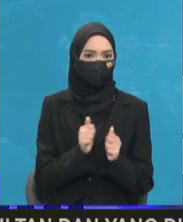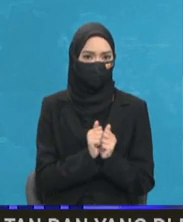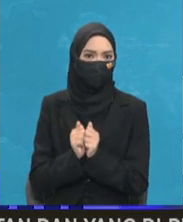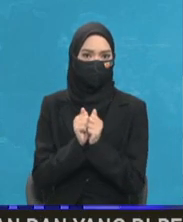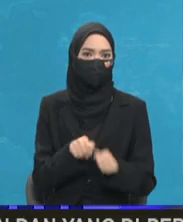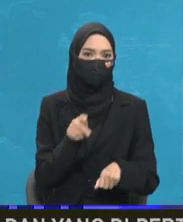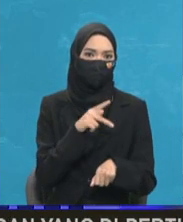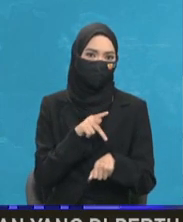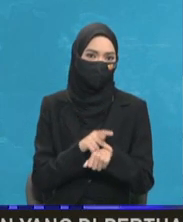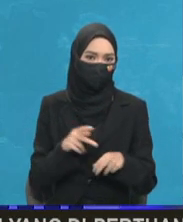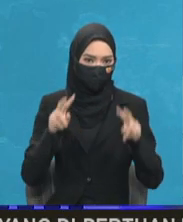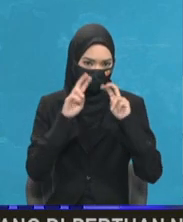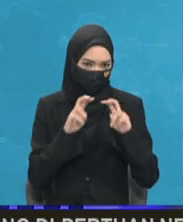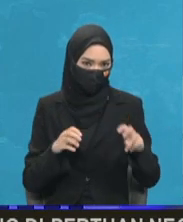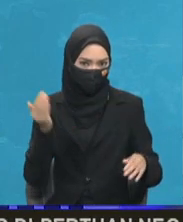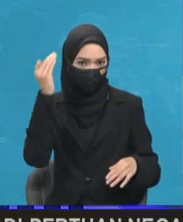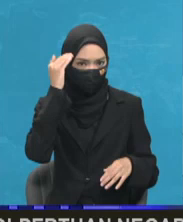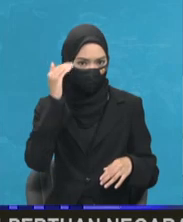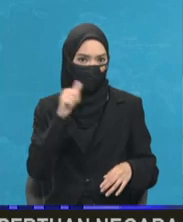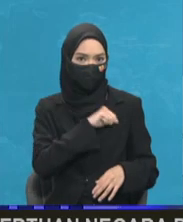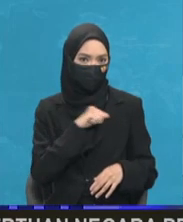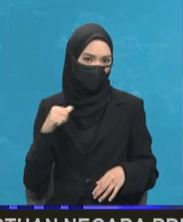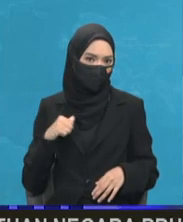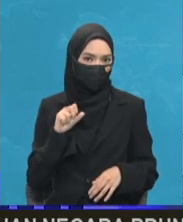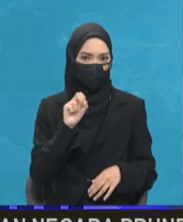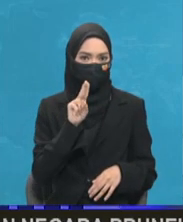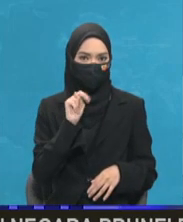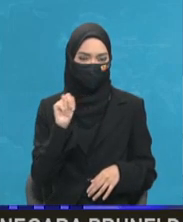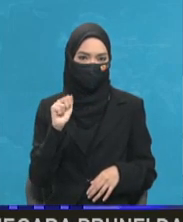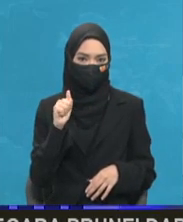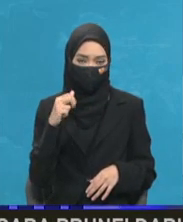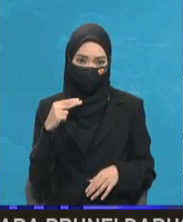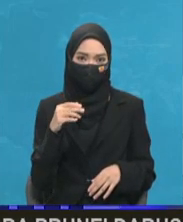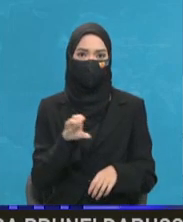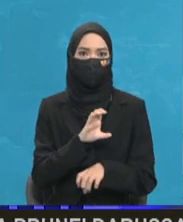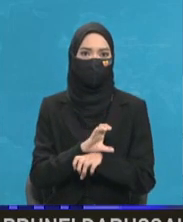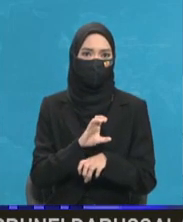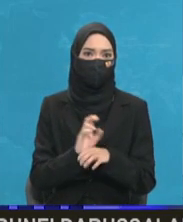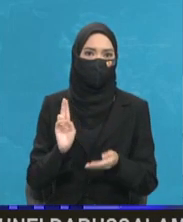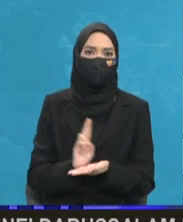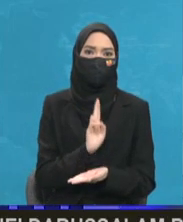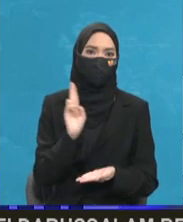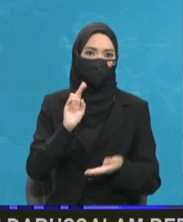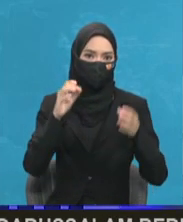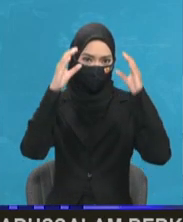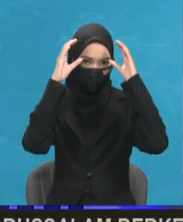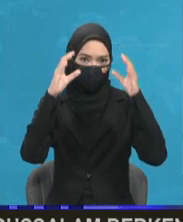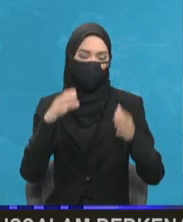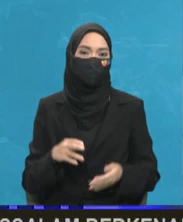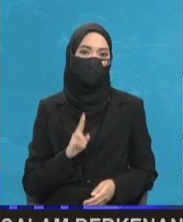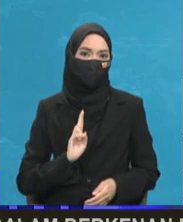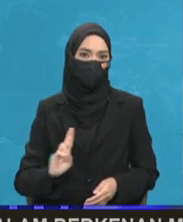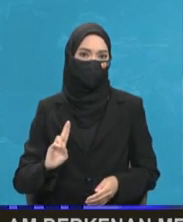kepahaman ahli Sunnah wal-jamaah Collection of ST perguruan utama seri berlawanan ke PSP dengan kerjasama masjid Husnul